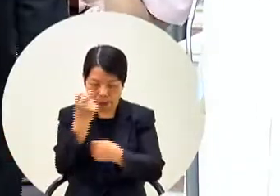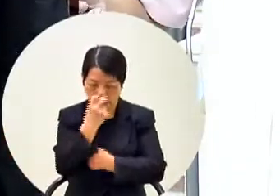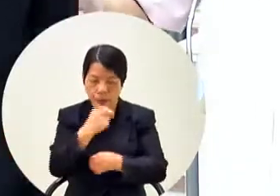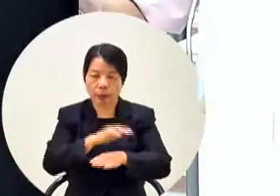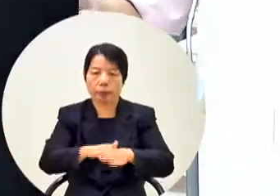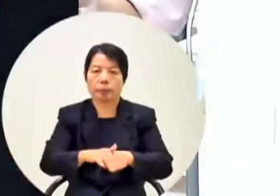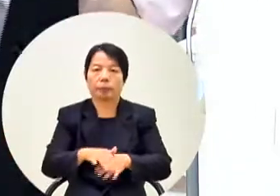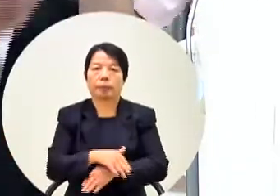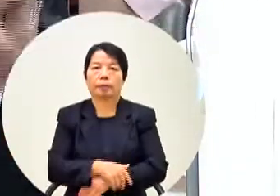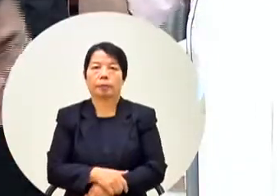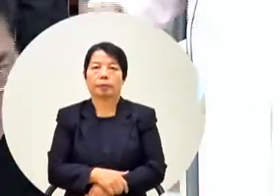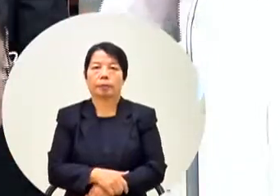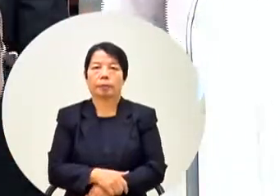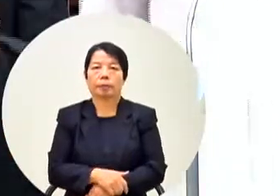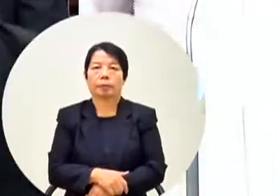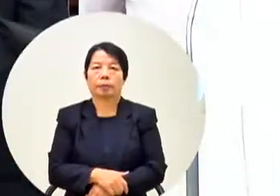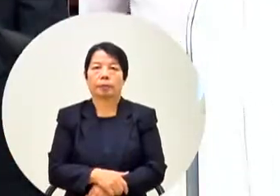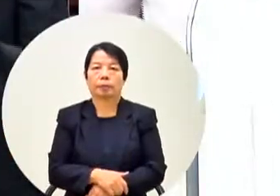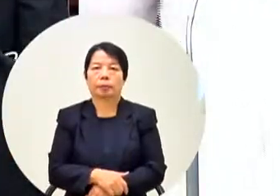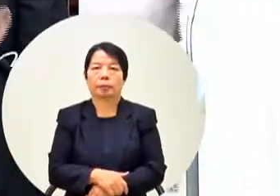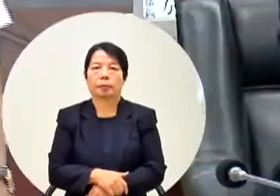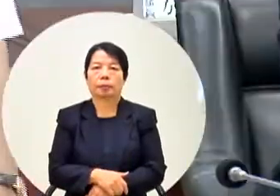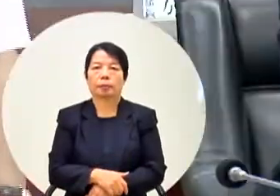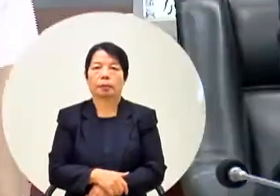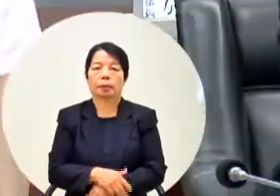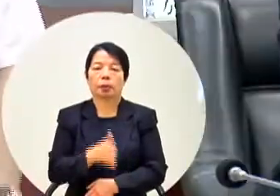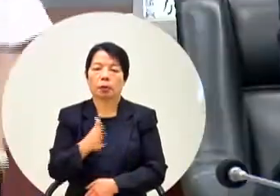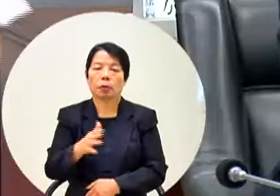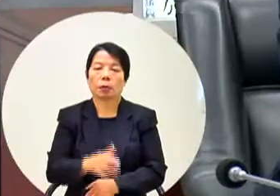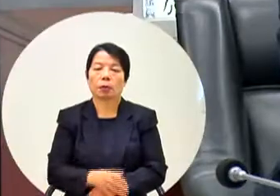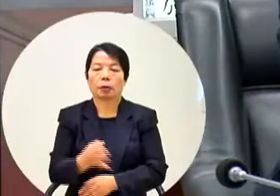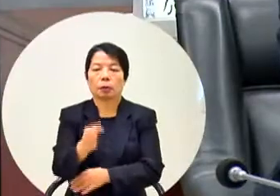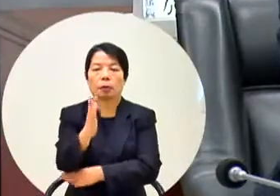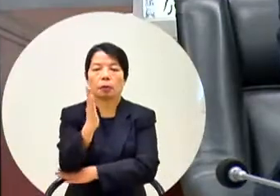先请坐，啊。来，我要请问咱财政局吼，